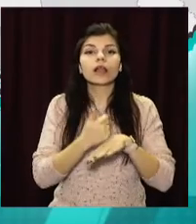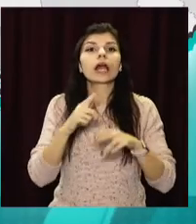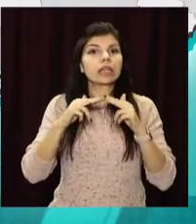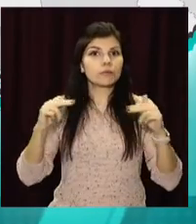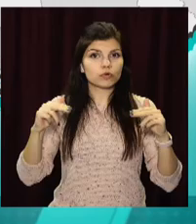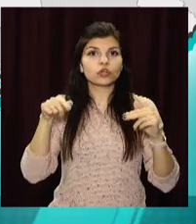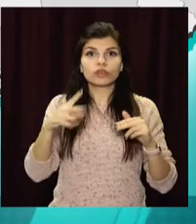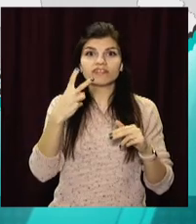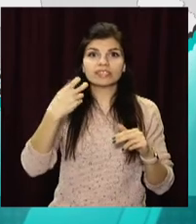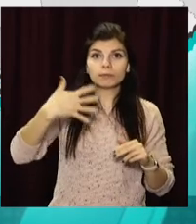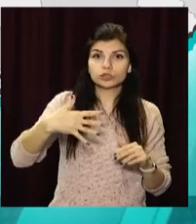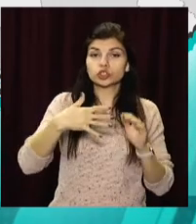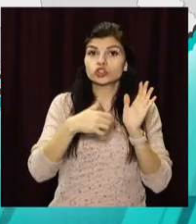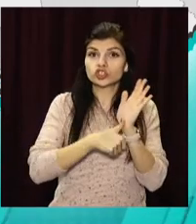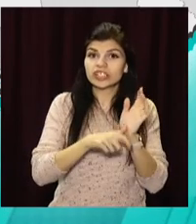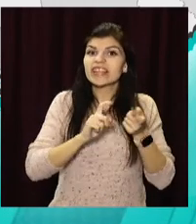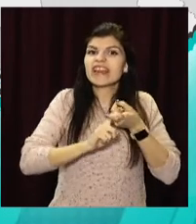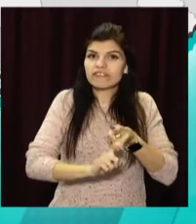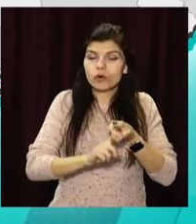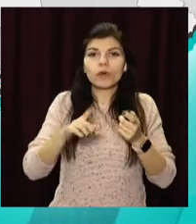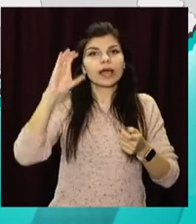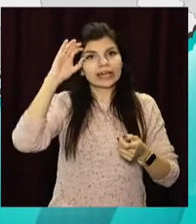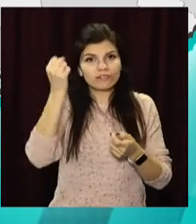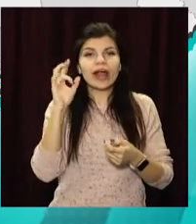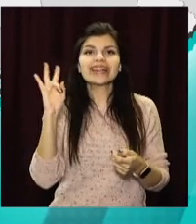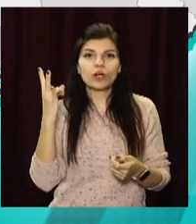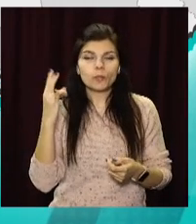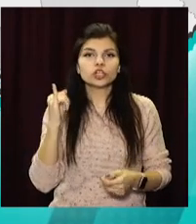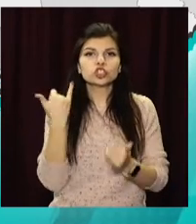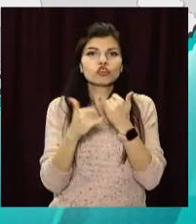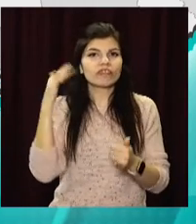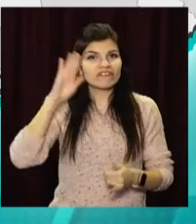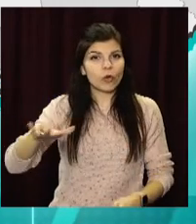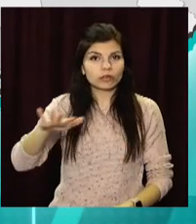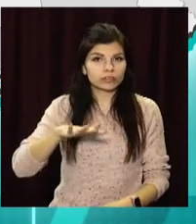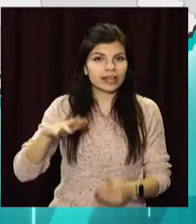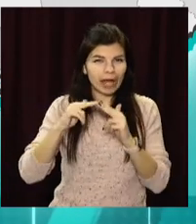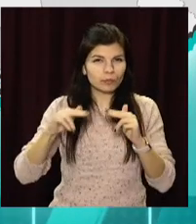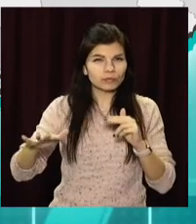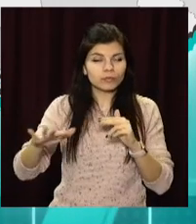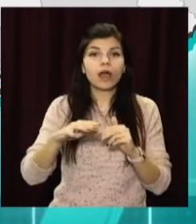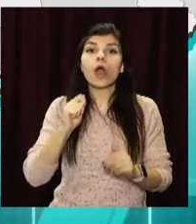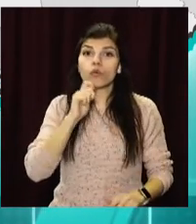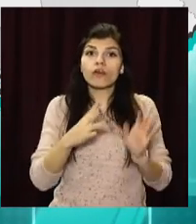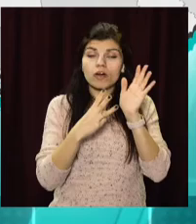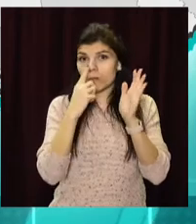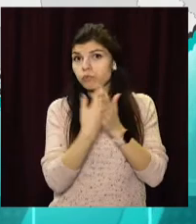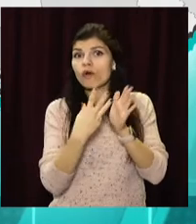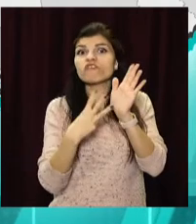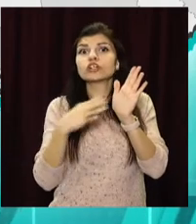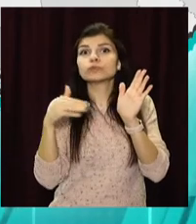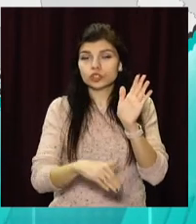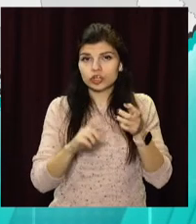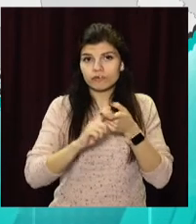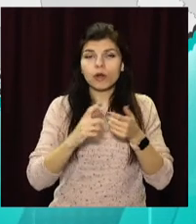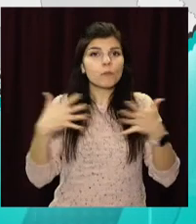Дніпро. Тут 256 інфікованих. Далі Кривий Ріг, Нікополь та Жовті Води. В Україні ж понад 8 тисяч нових хворих.